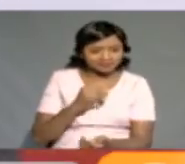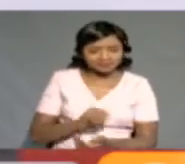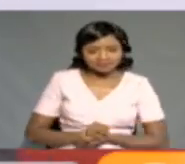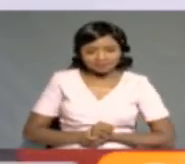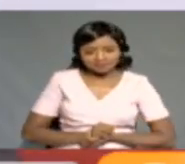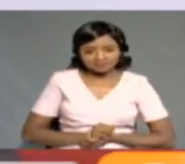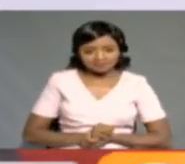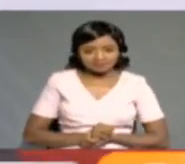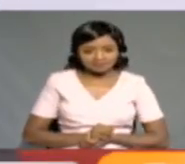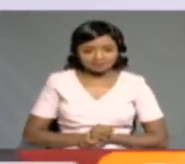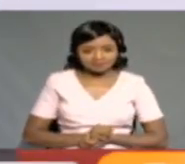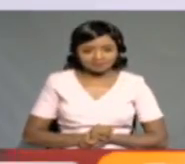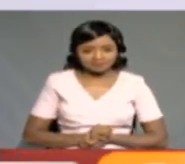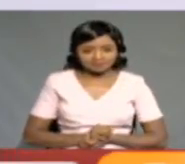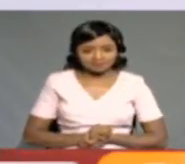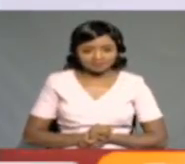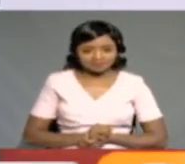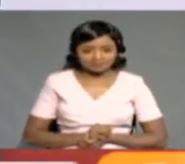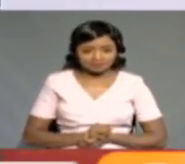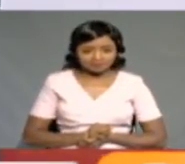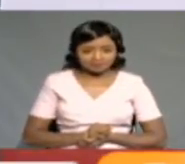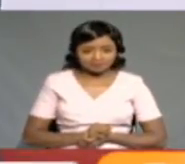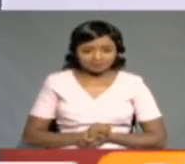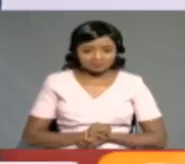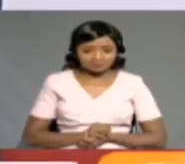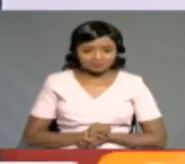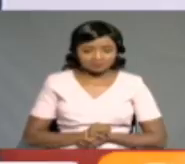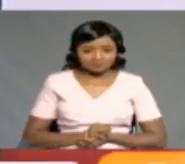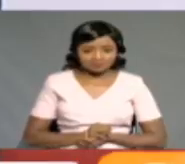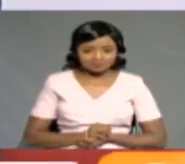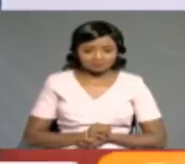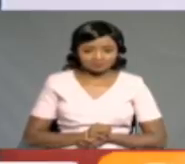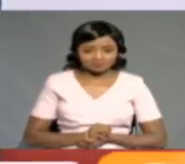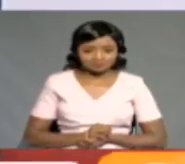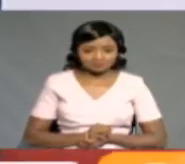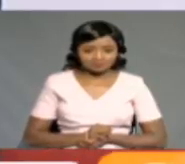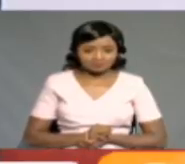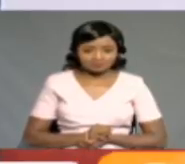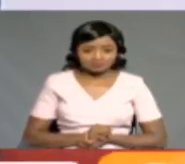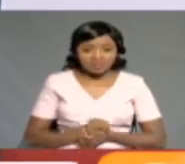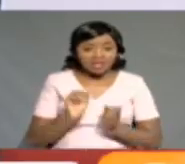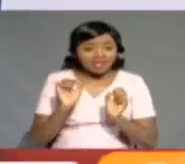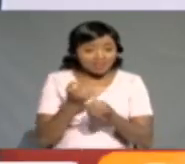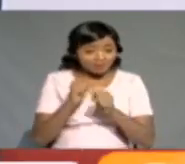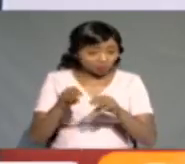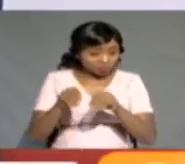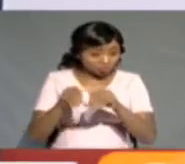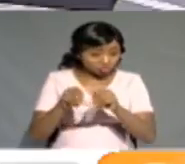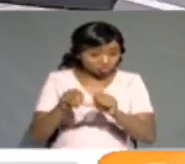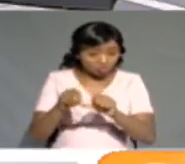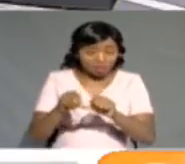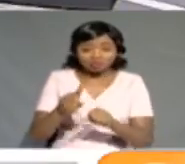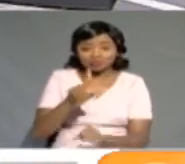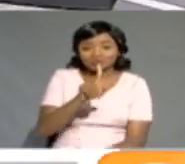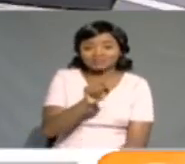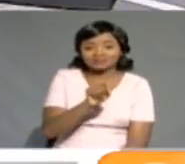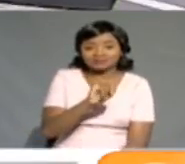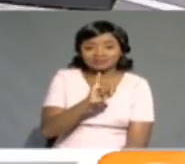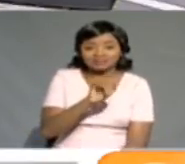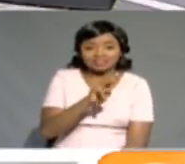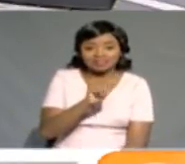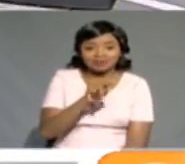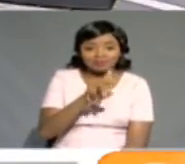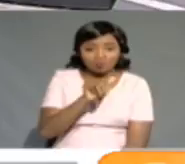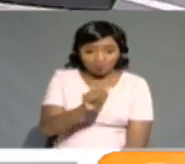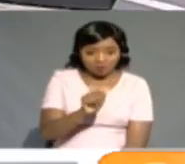vumbi? Haiwezekani. Nadhani kwa wabongo kwa mara ya kwanza wamefanya makosa. Vumbi huwezi kutimua. Na nitatoa mfano mmoja ambao utakutoa kwa jina la kwanza hadi